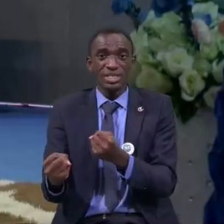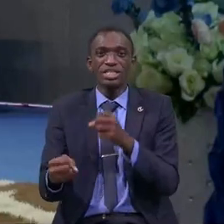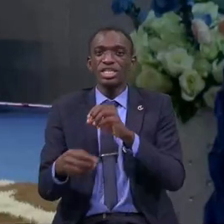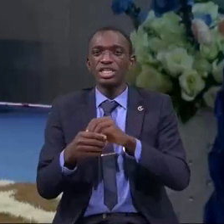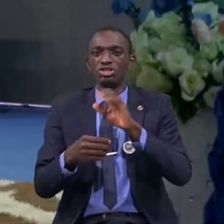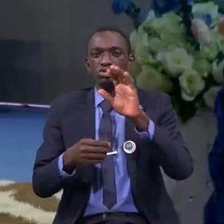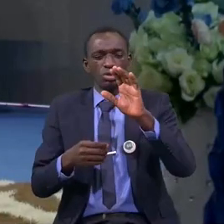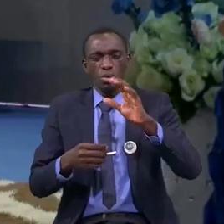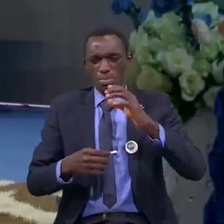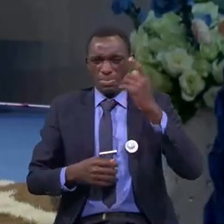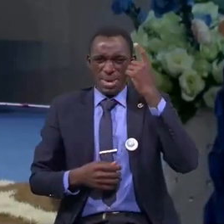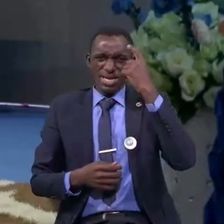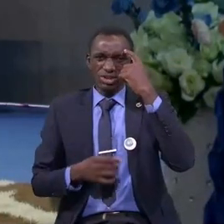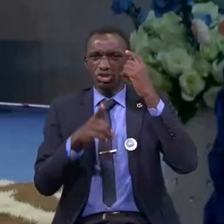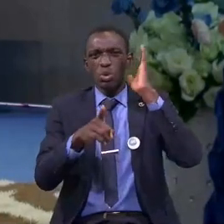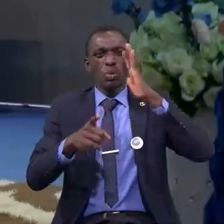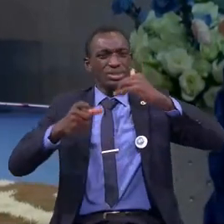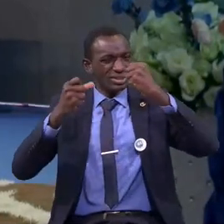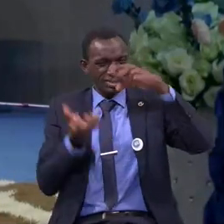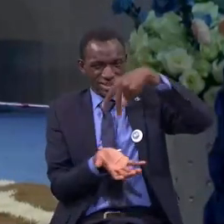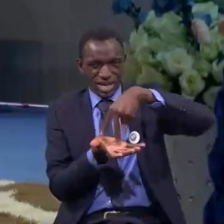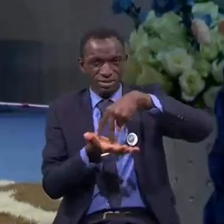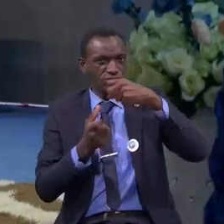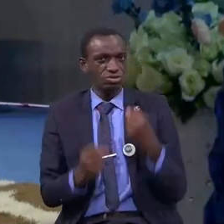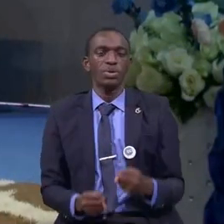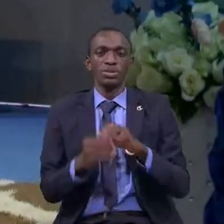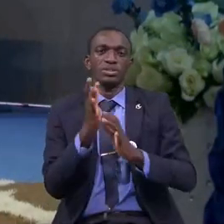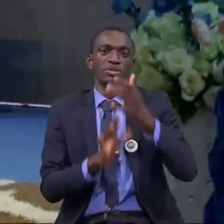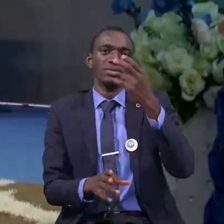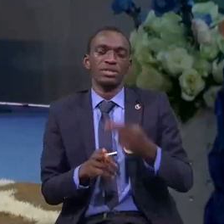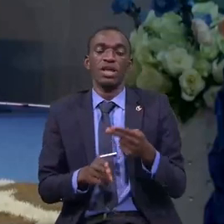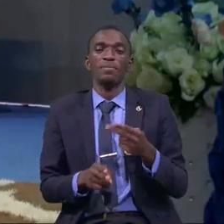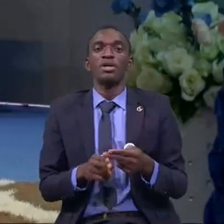la confiance dans ta colonne vertébrale, tu pourras tenir.